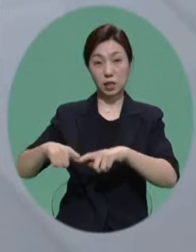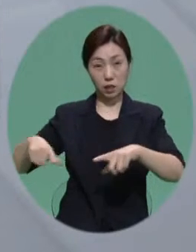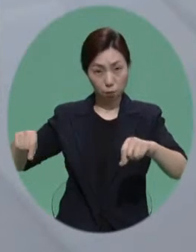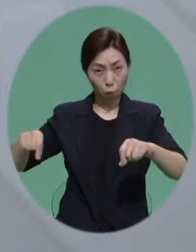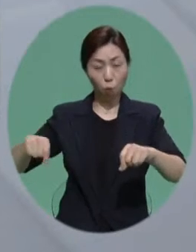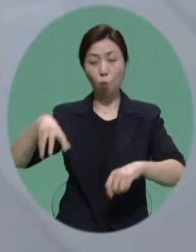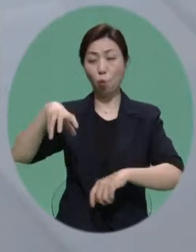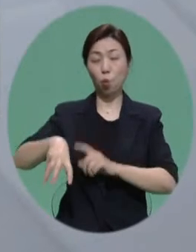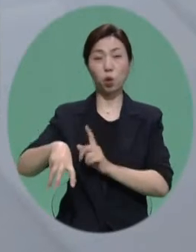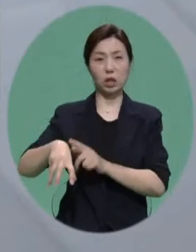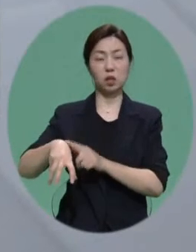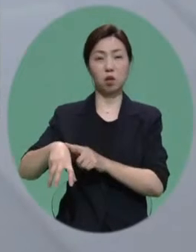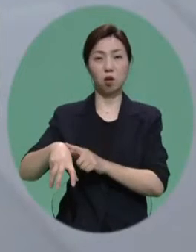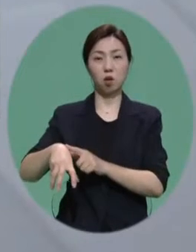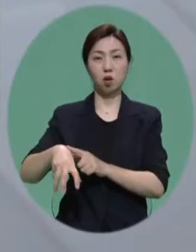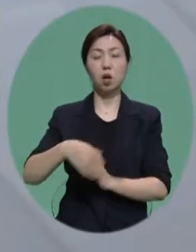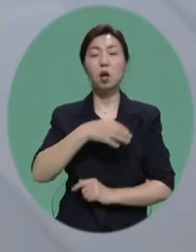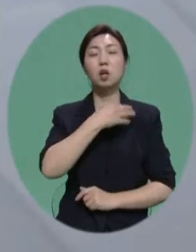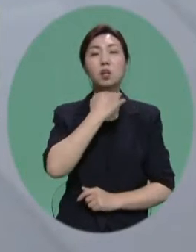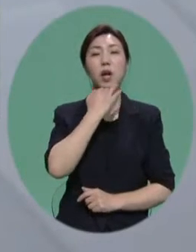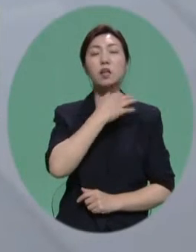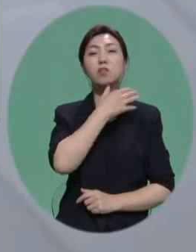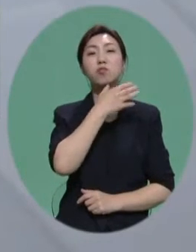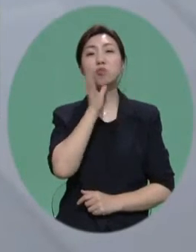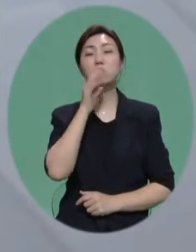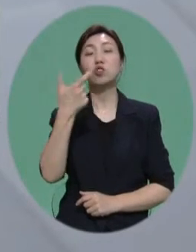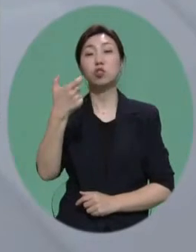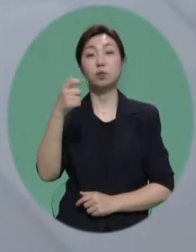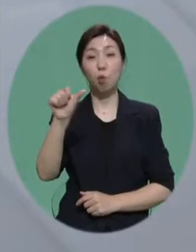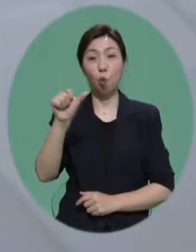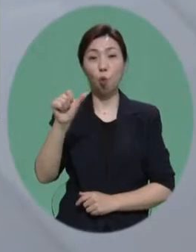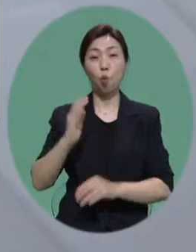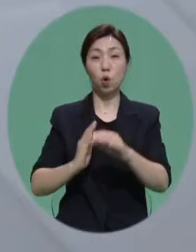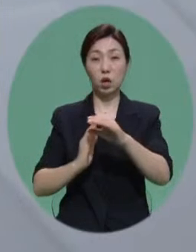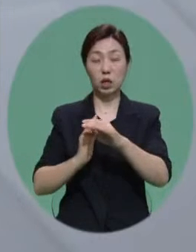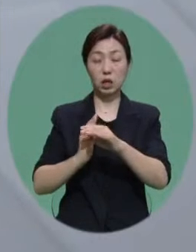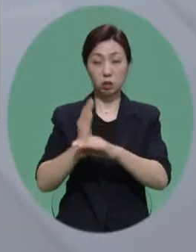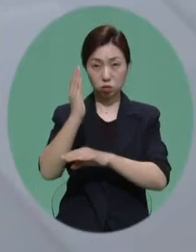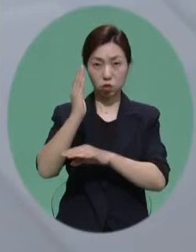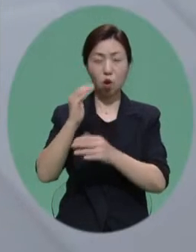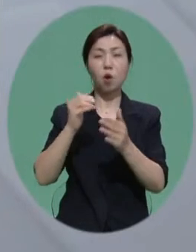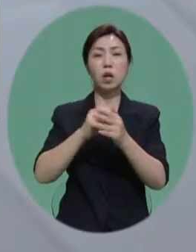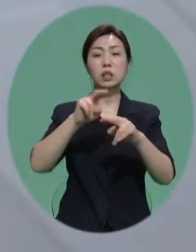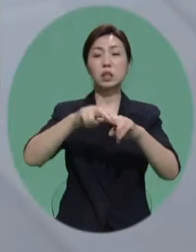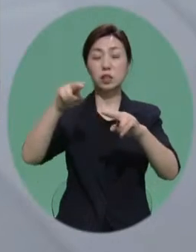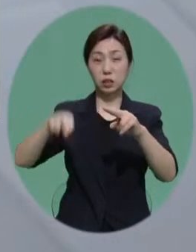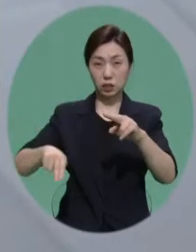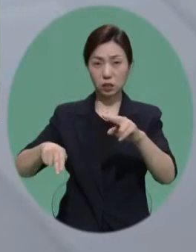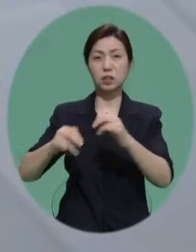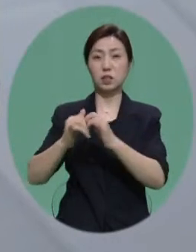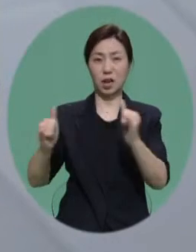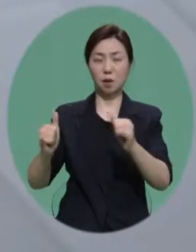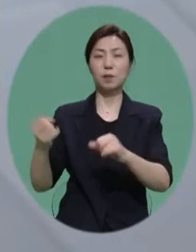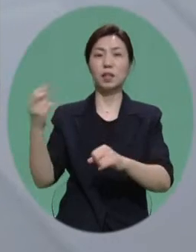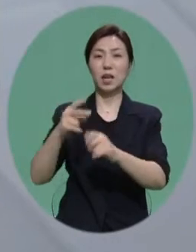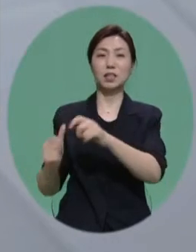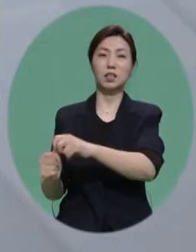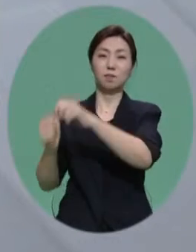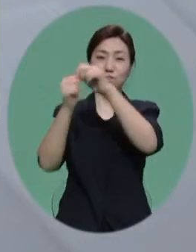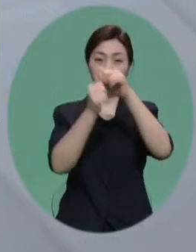정년 퇴임 후에 다시 재고용 않은 그런 제도가 있습니다 대신에 월급은 조금도 줄어듭니다